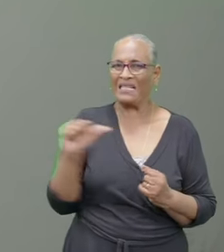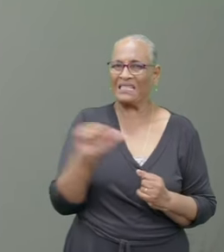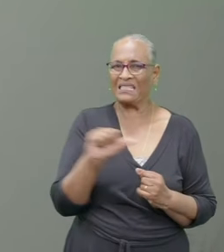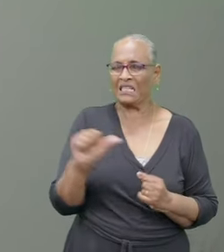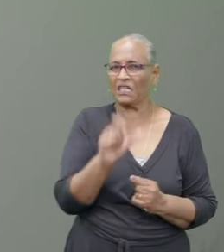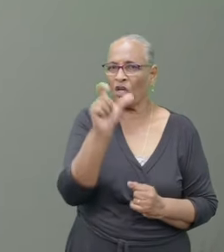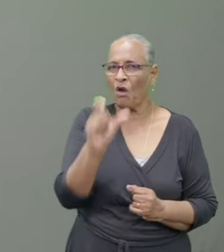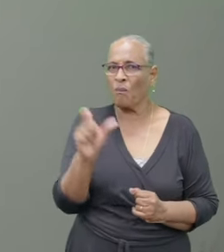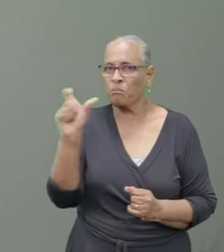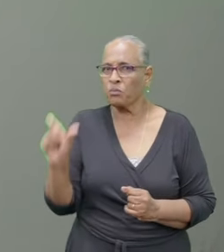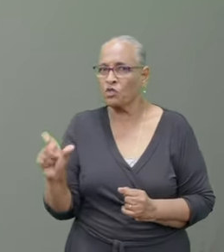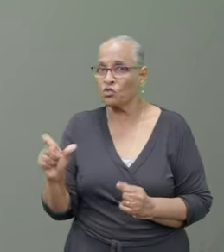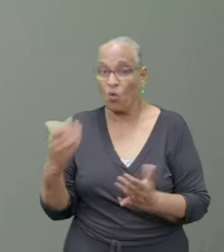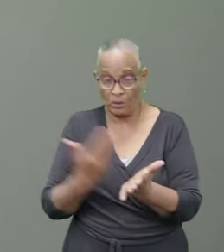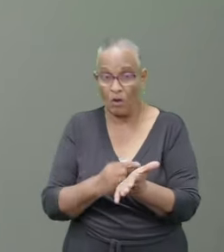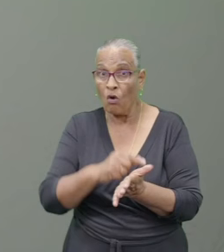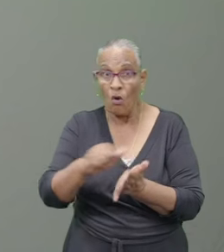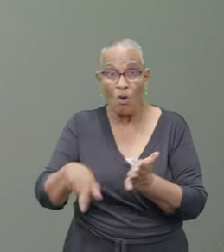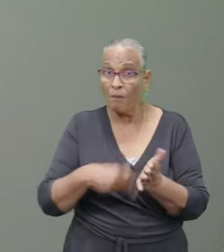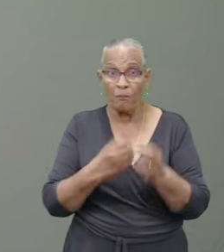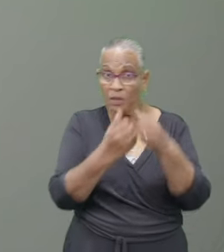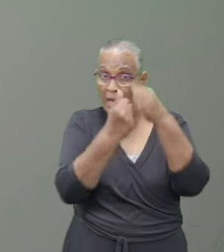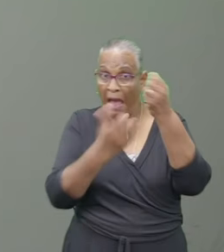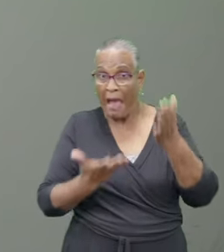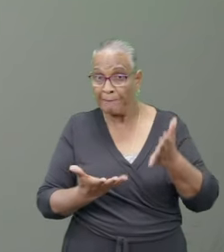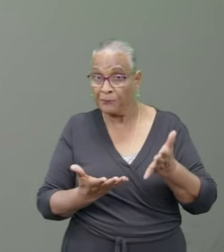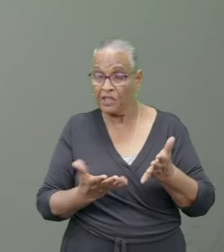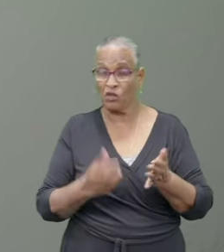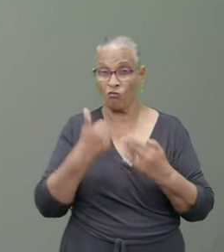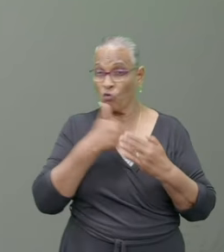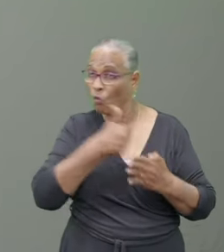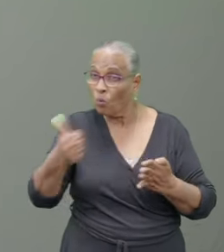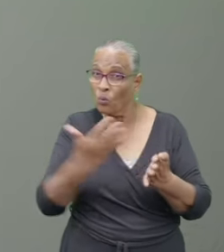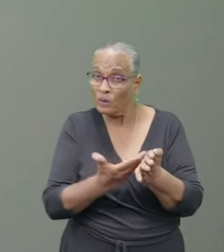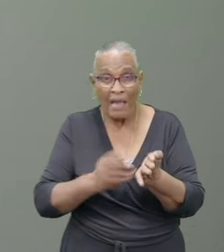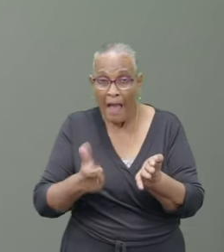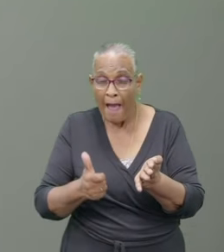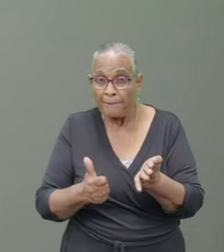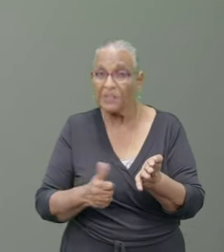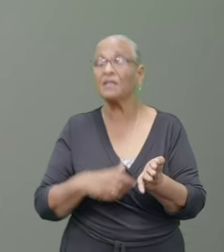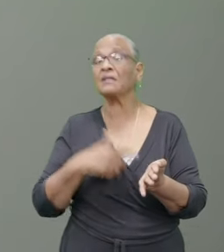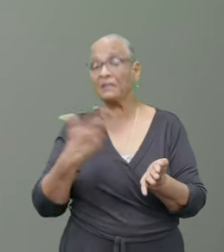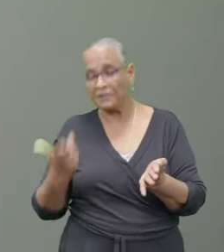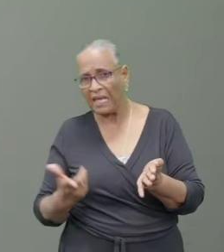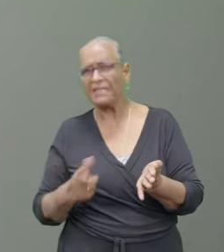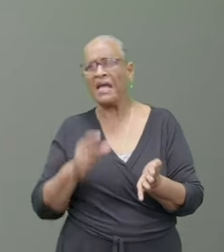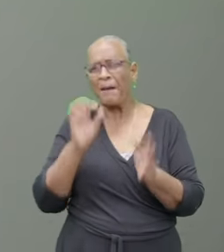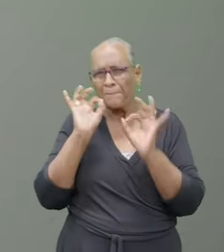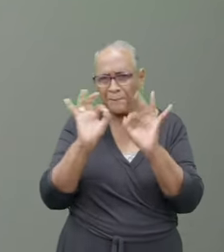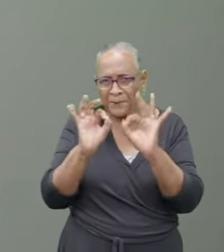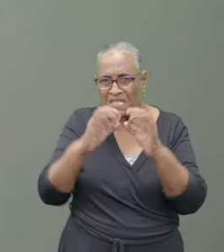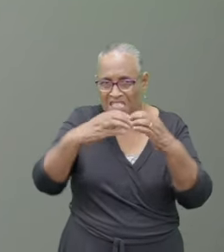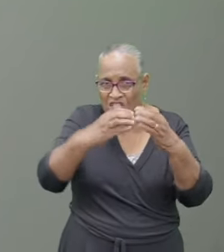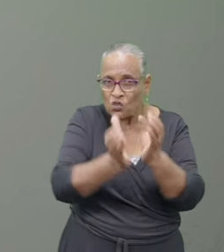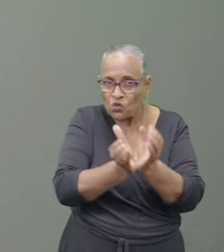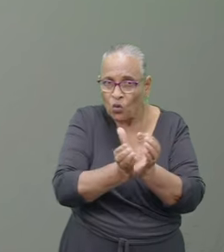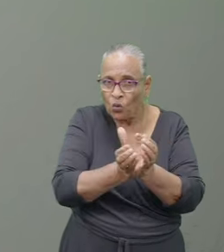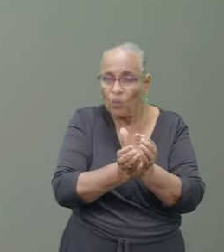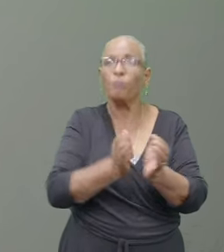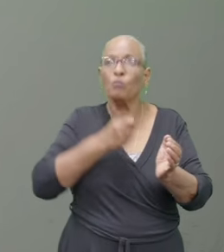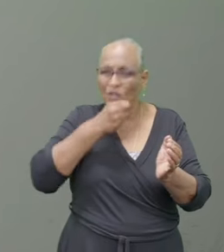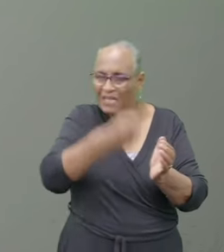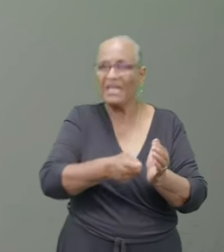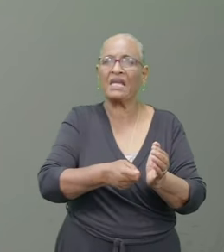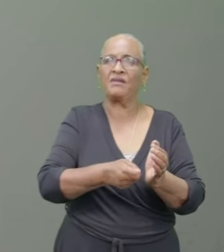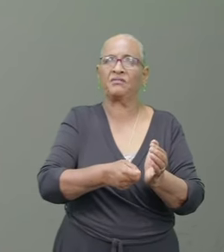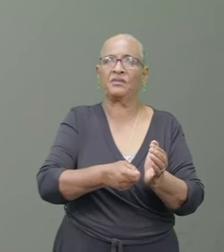voldoen aan de criteria in een aanmerking komen, maar dat we echt deze groep die waardering, extra waardering moeten geven. Daar is er iedereen